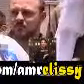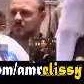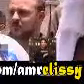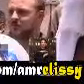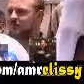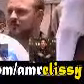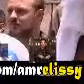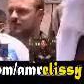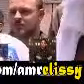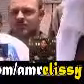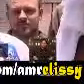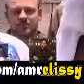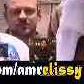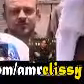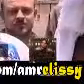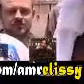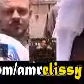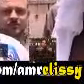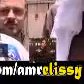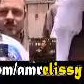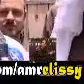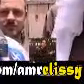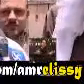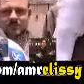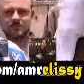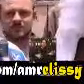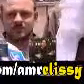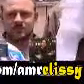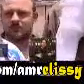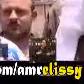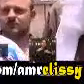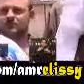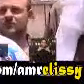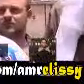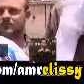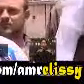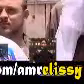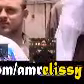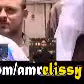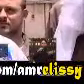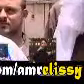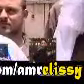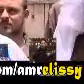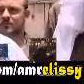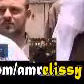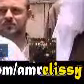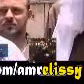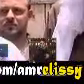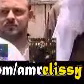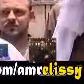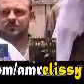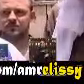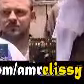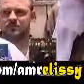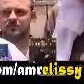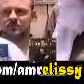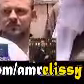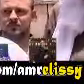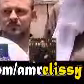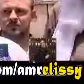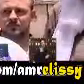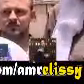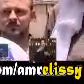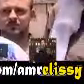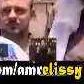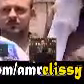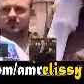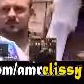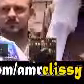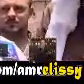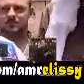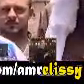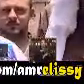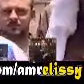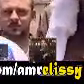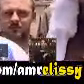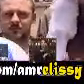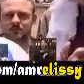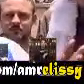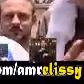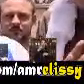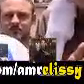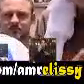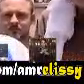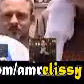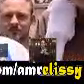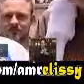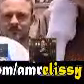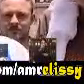امراض دلوقتي فشل كلوي ومرض كبدي. يعني تناضلت البلد، يعني البلد فيها نسبه كبيره من هذا المرض،